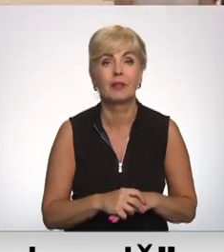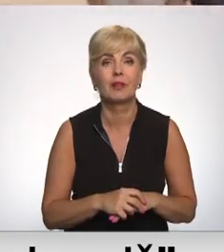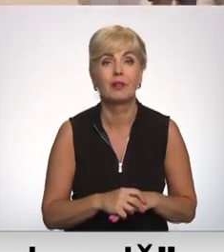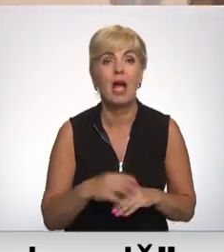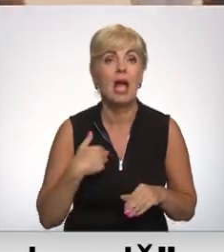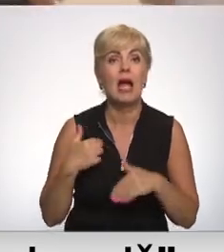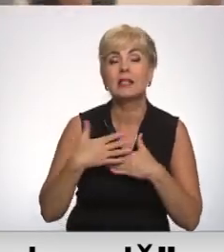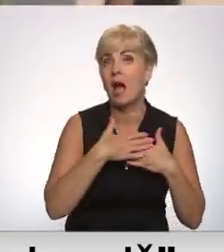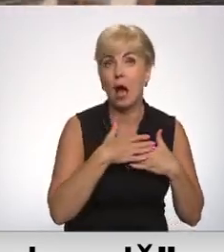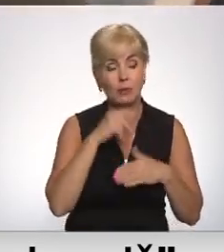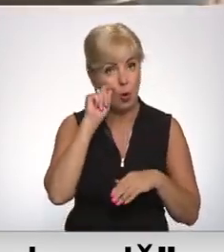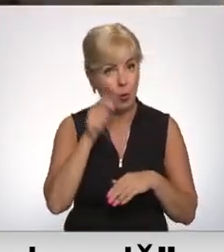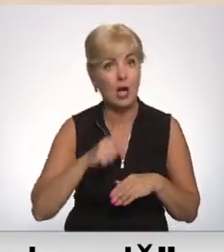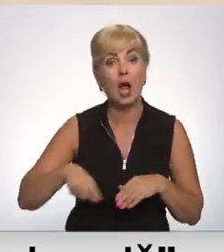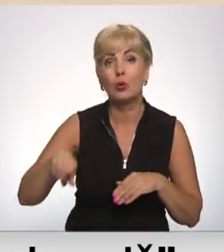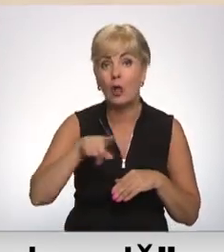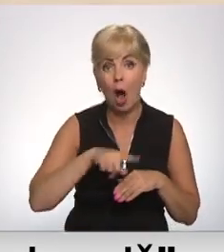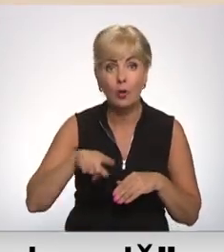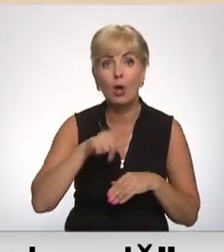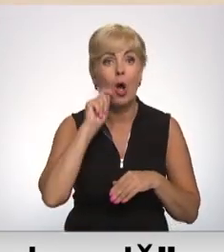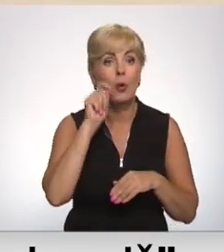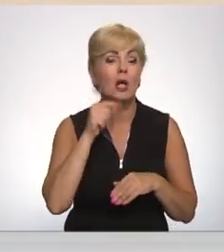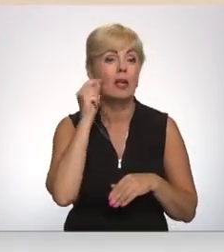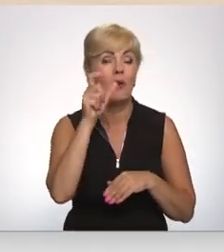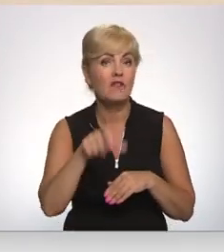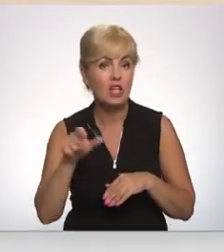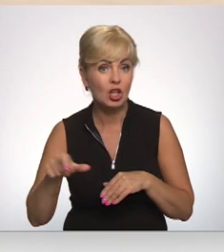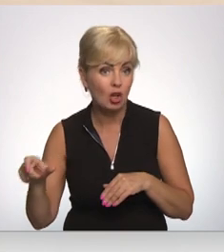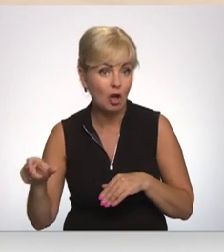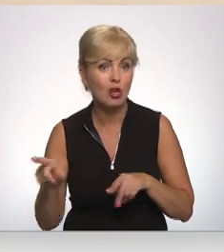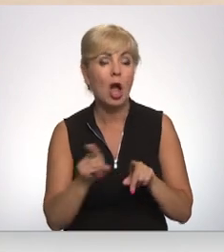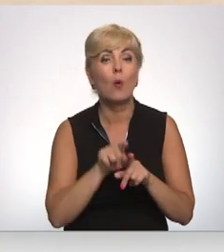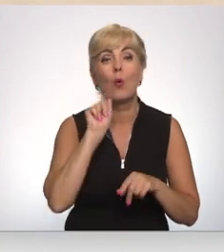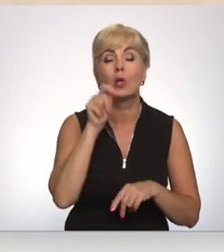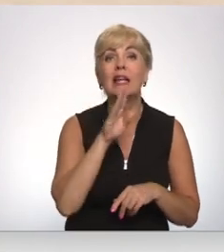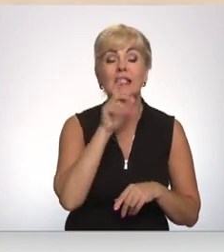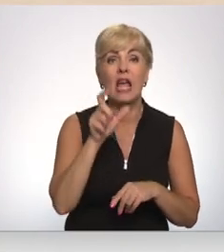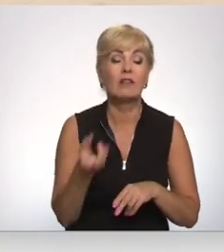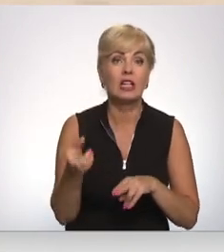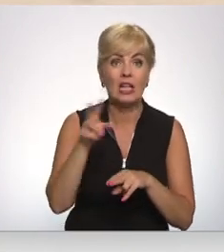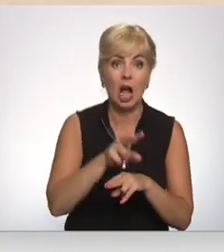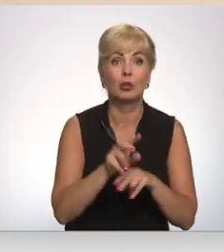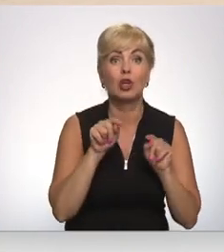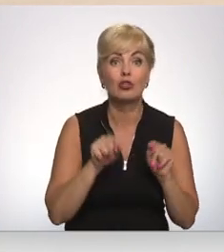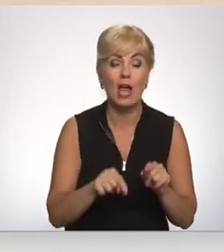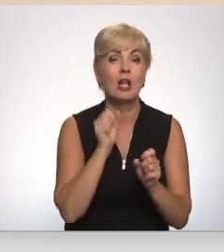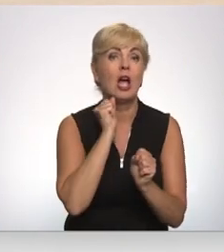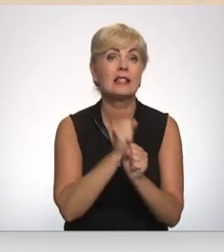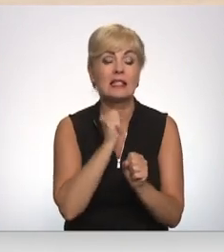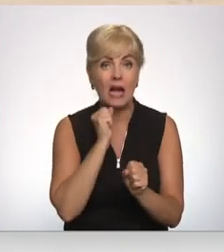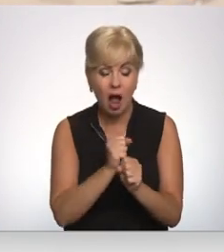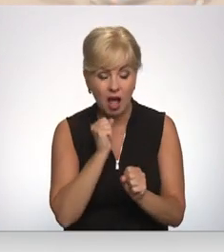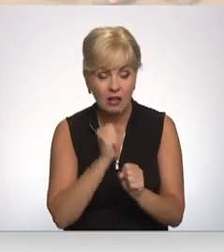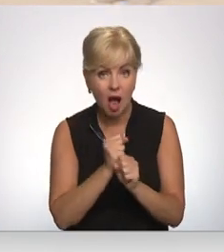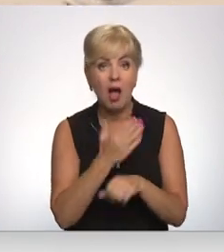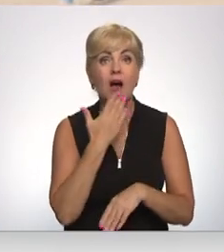Es abrīnoju Ukraiņu tautu, Ukraiņu vīriešus, un arī Ukraiņas sievietes, kuras ierodās šeit un strādā